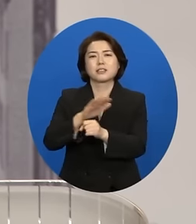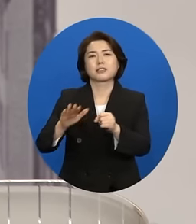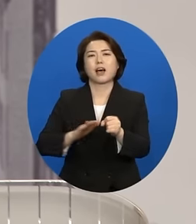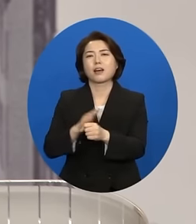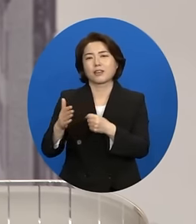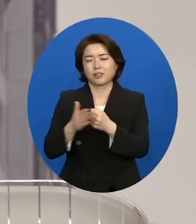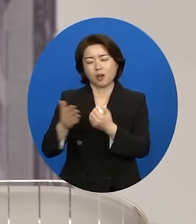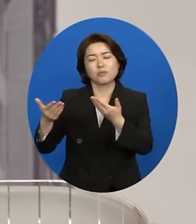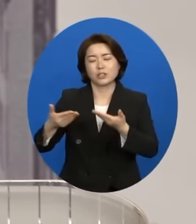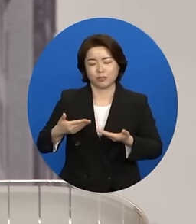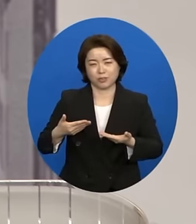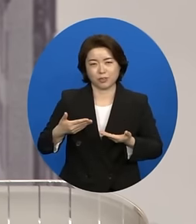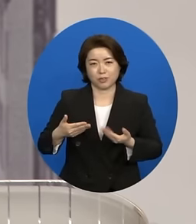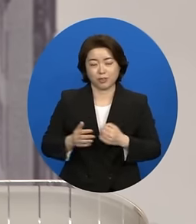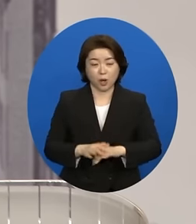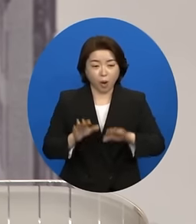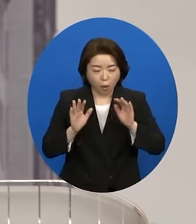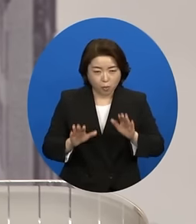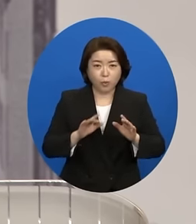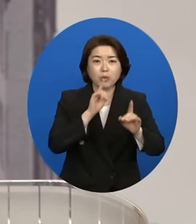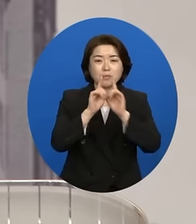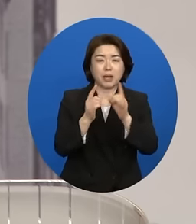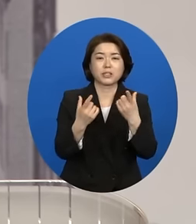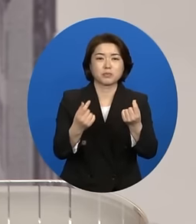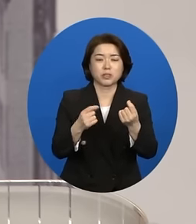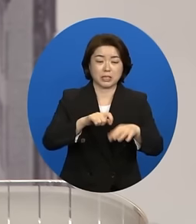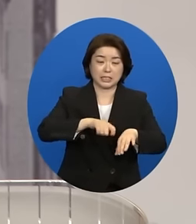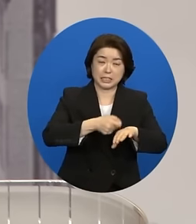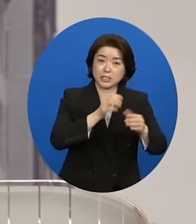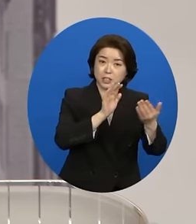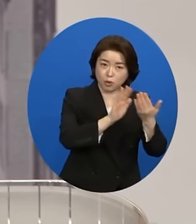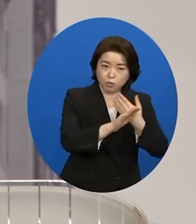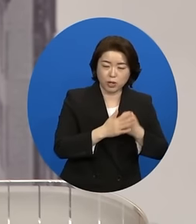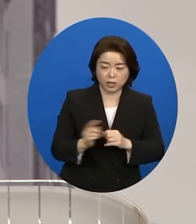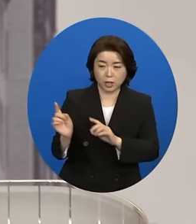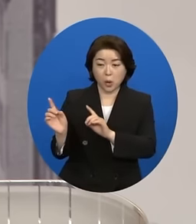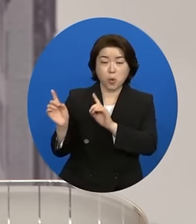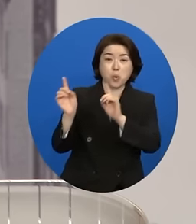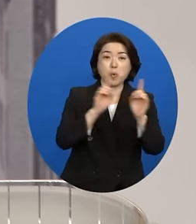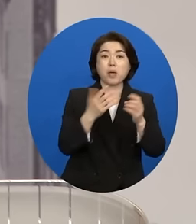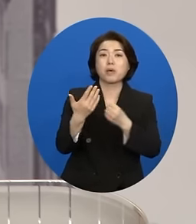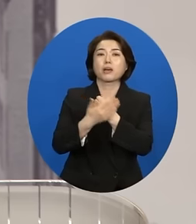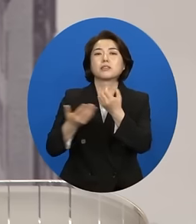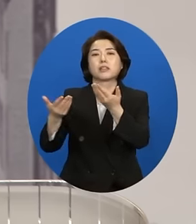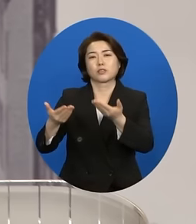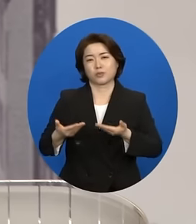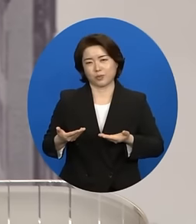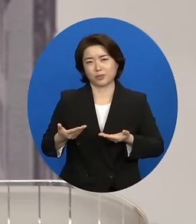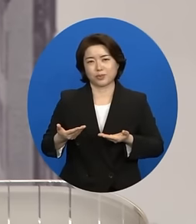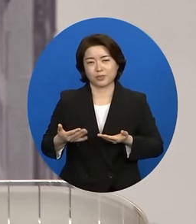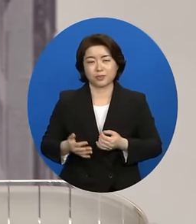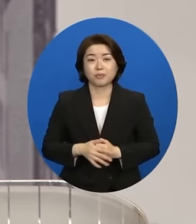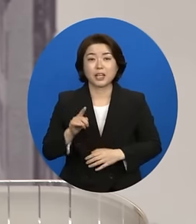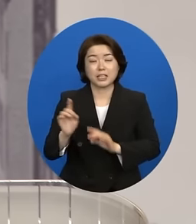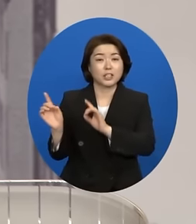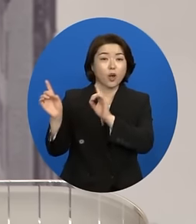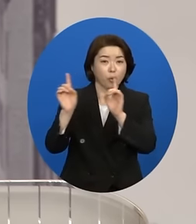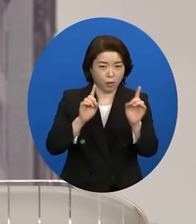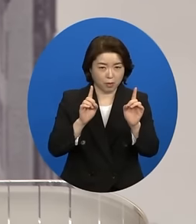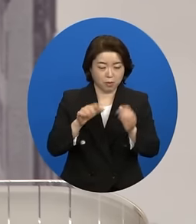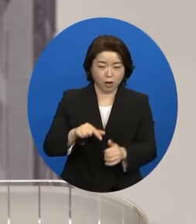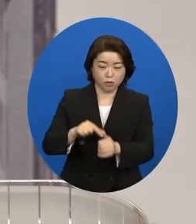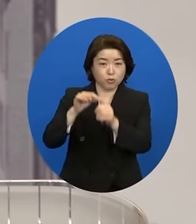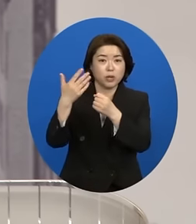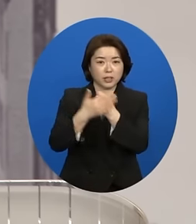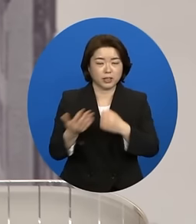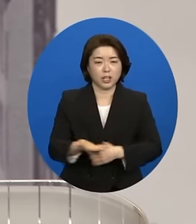것이고, 또한 오늘 말씀대로 징계 이후에는 또한 회복의 은혜를 주십니다. 이 회복과 구원의